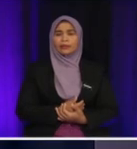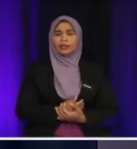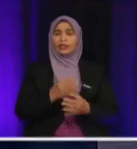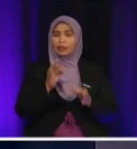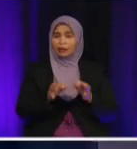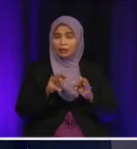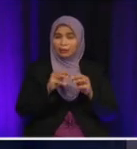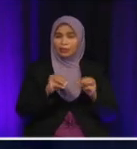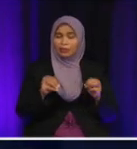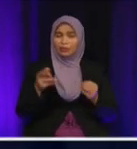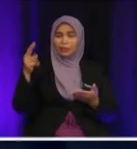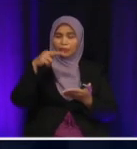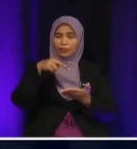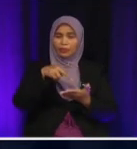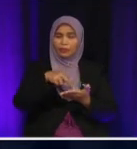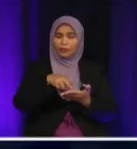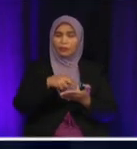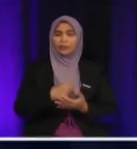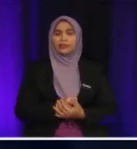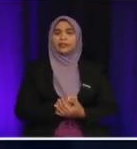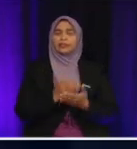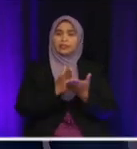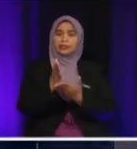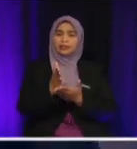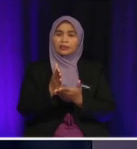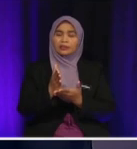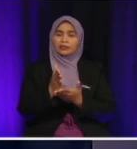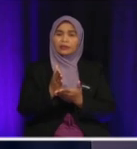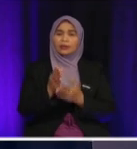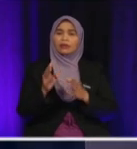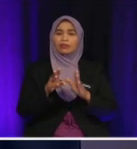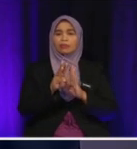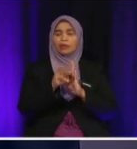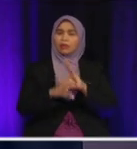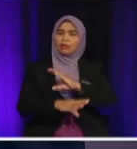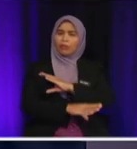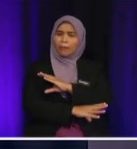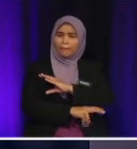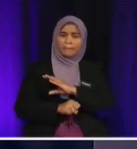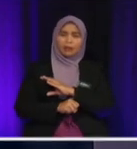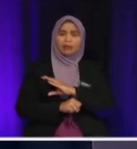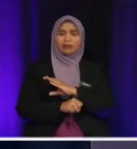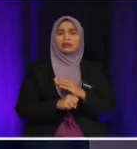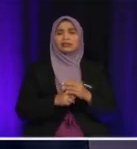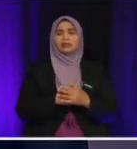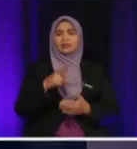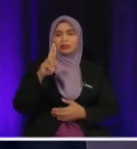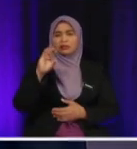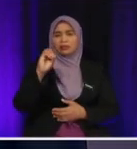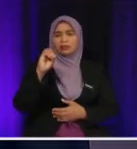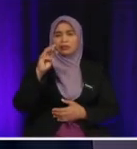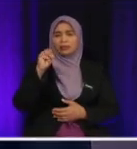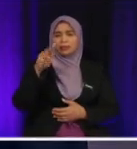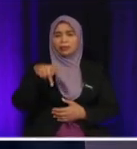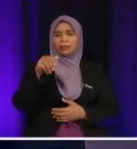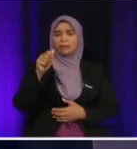ulang rancangan ni, insya-Allah murid-murid akan ingat. Okey, kita tengok. Seterusnya ialah merompak. Ah, merompak. Apa itu merompak? Tadi kalau kita